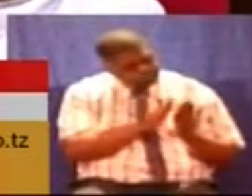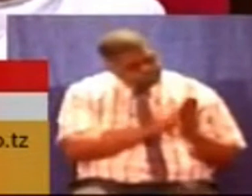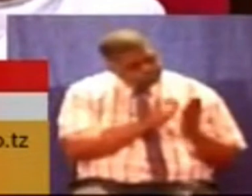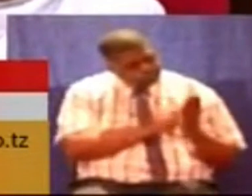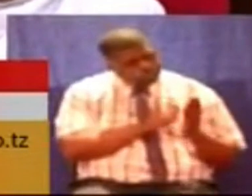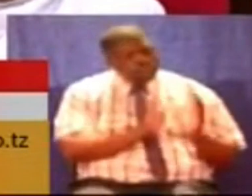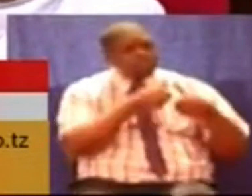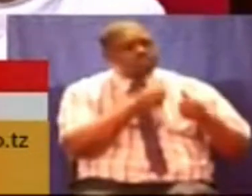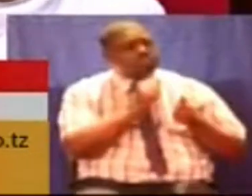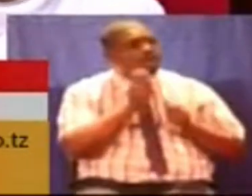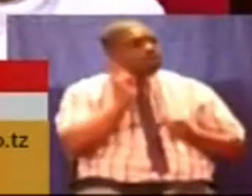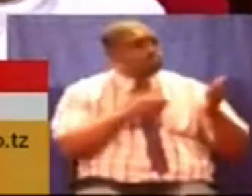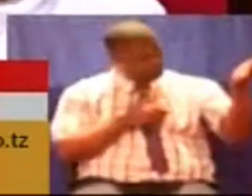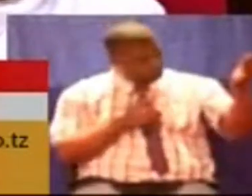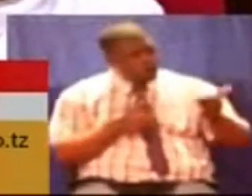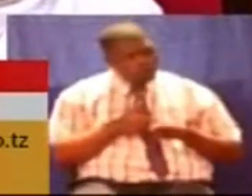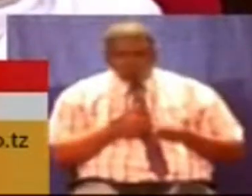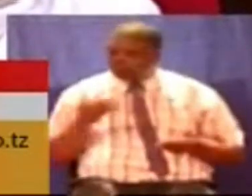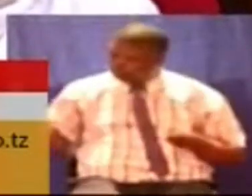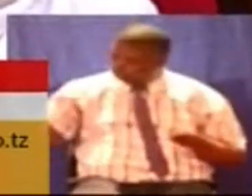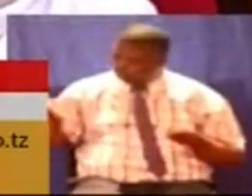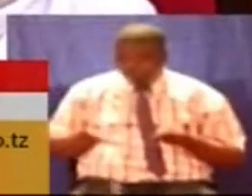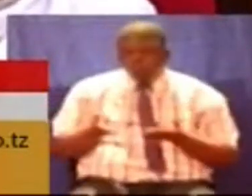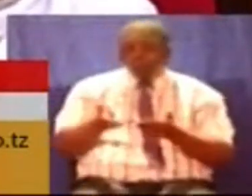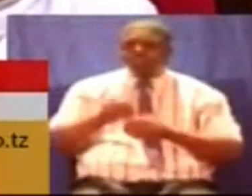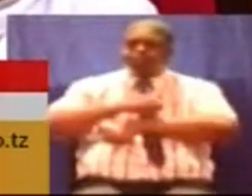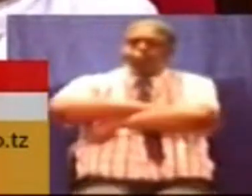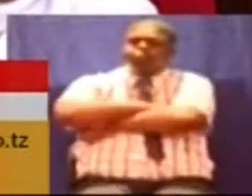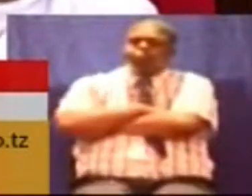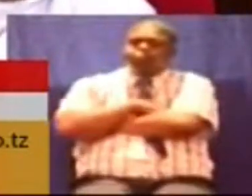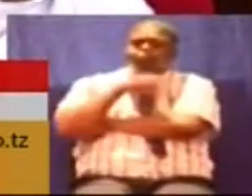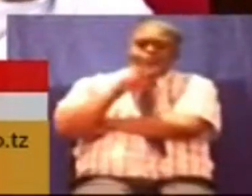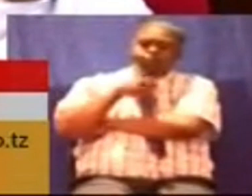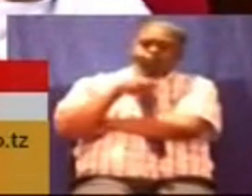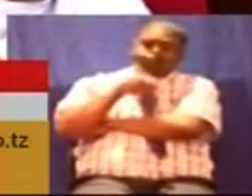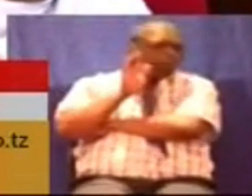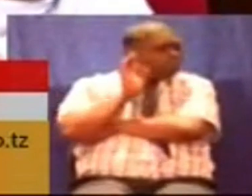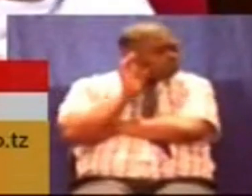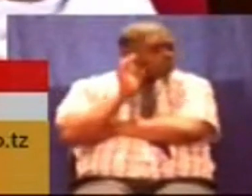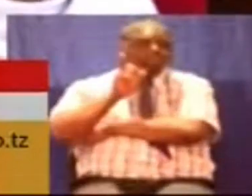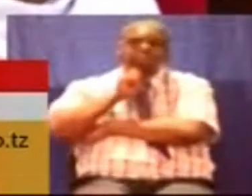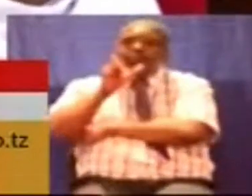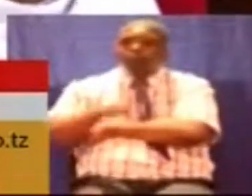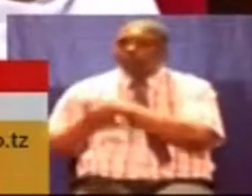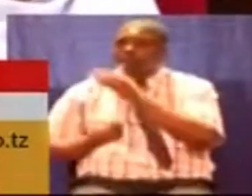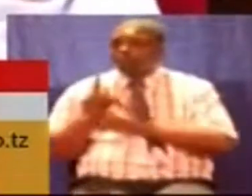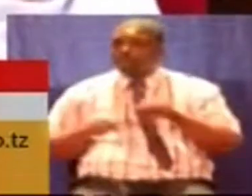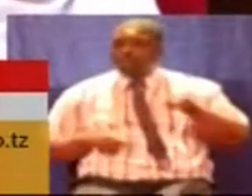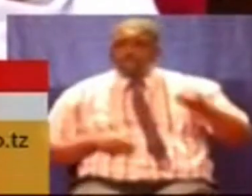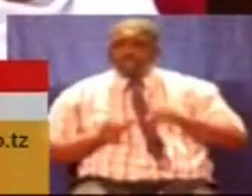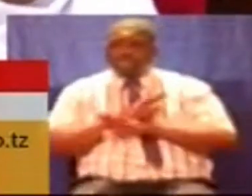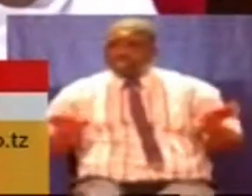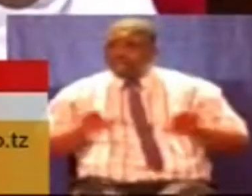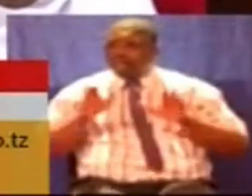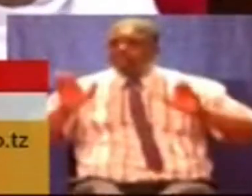maliasili, wanasikiliza. Hivyo mambo yote yalikuwa mezani, yakiwa yanamalizika mezani, kila mtu anatoka pale akiwa